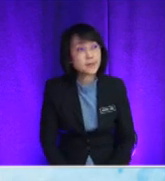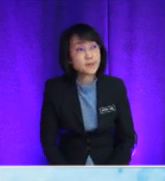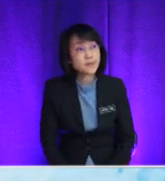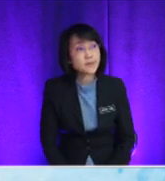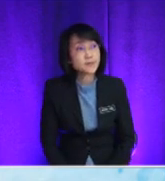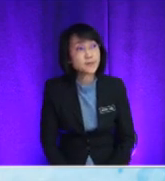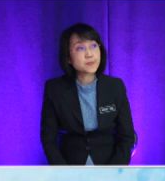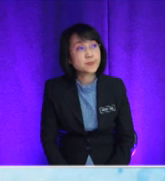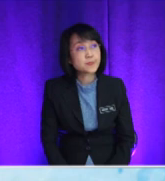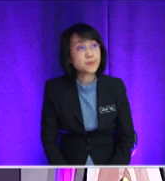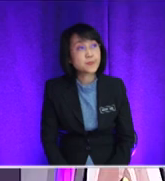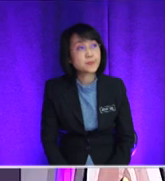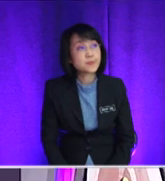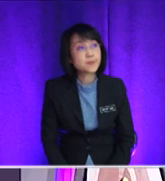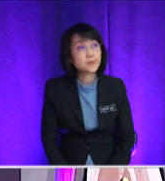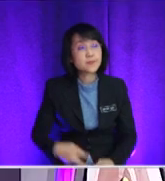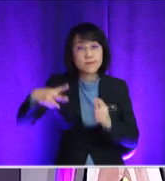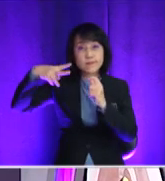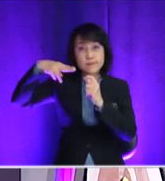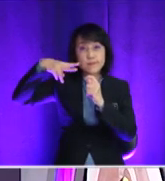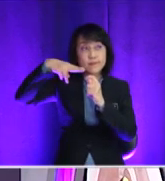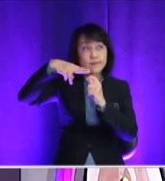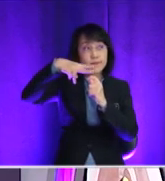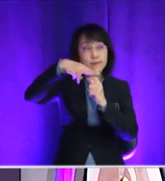Oke kita perlu